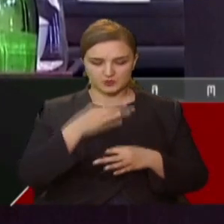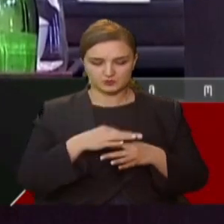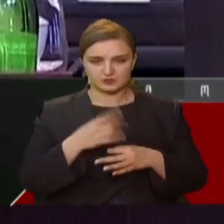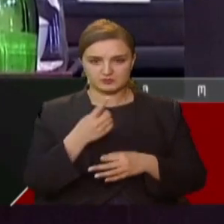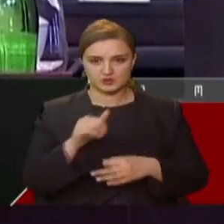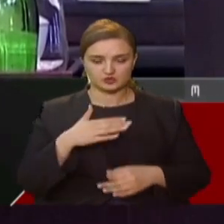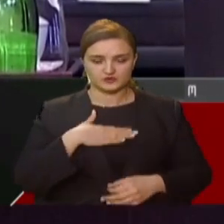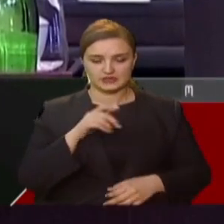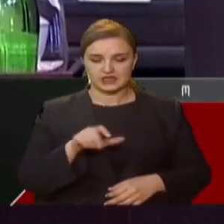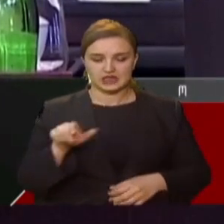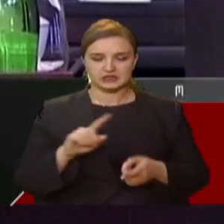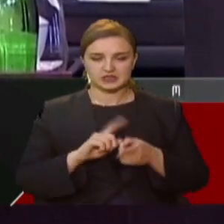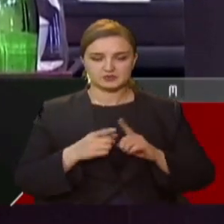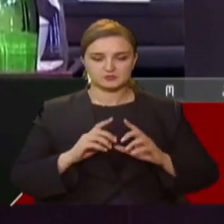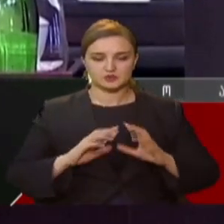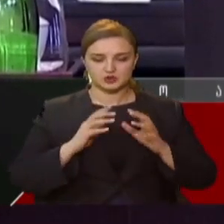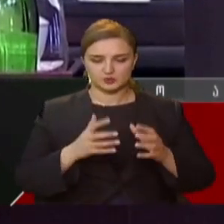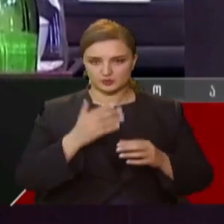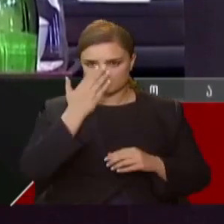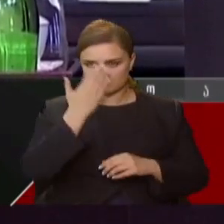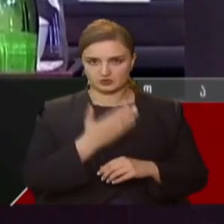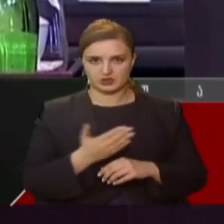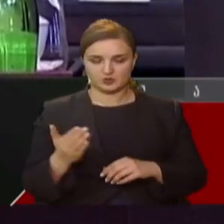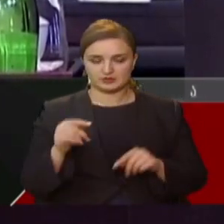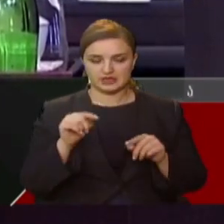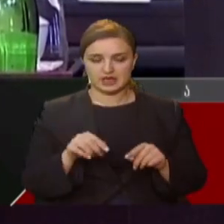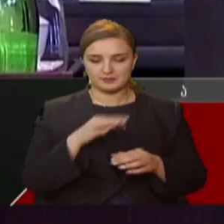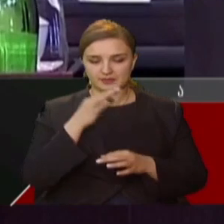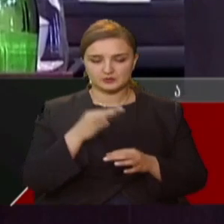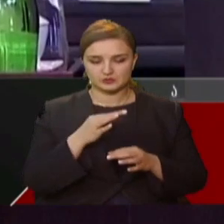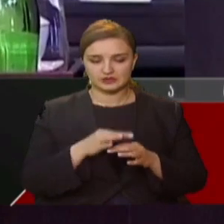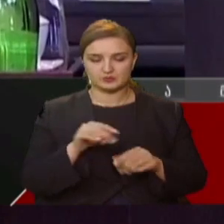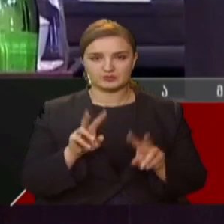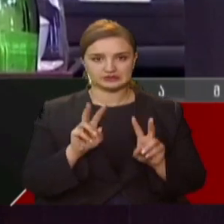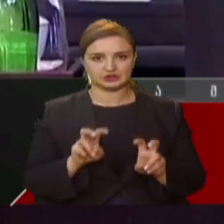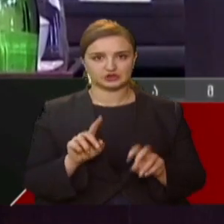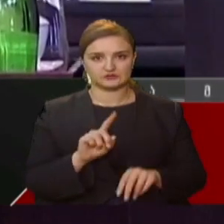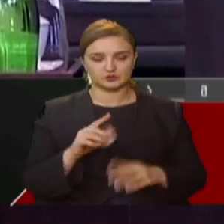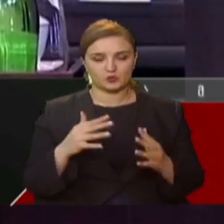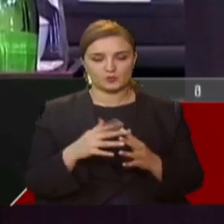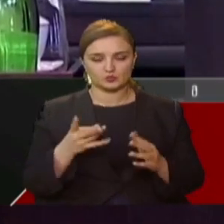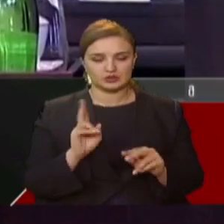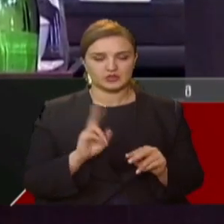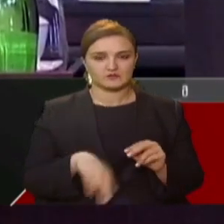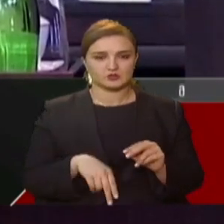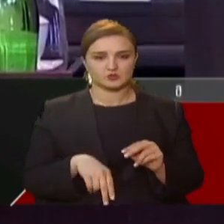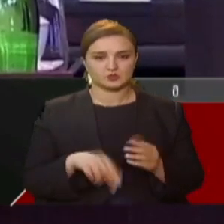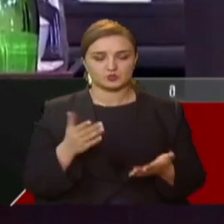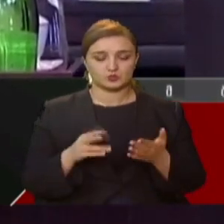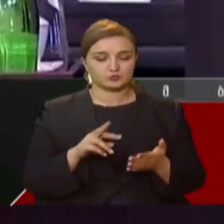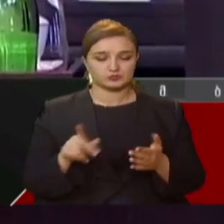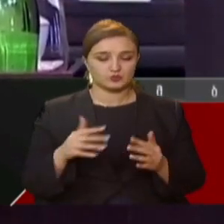chveni khalkhis, aramend msoplios mosakhleobis tsinashep. Ak pasukhisgebloba imasats nishnavs rom Omi unda davasrulot, tu omi